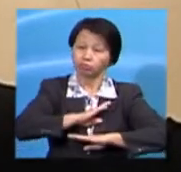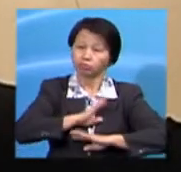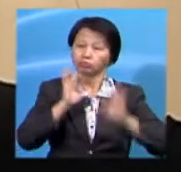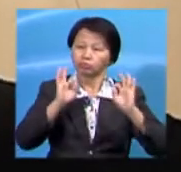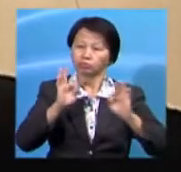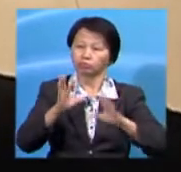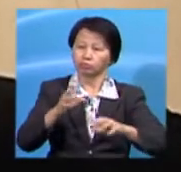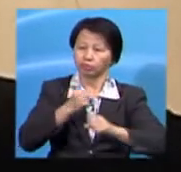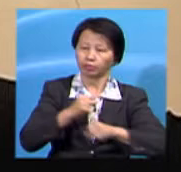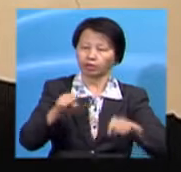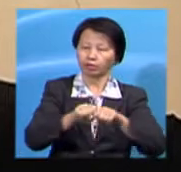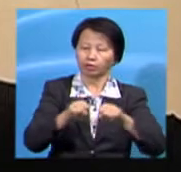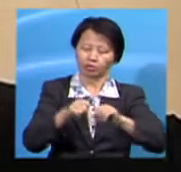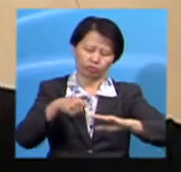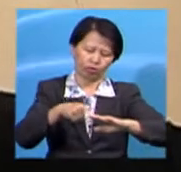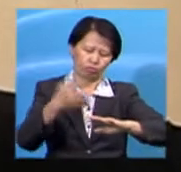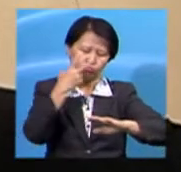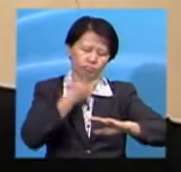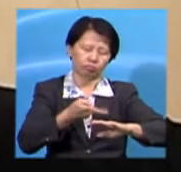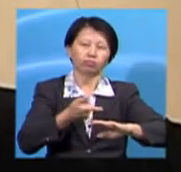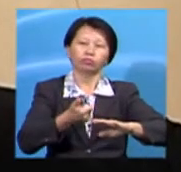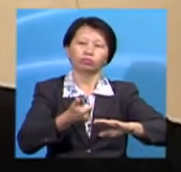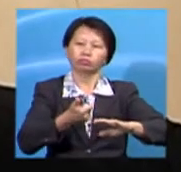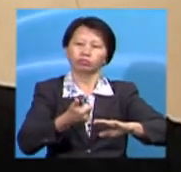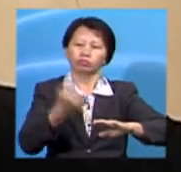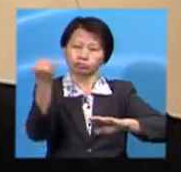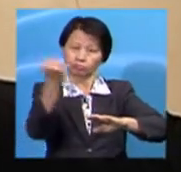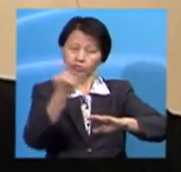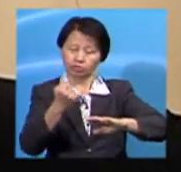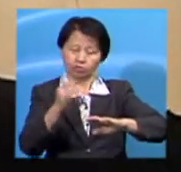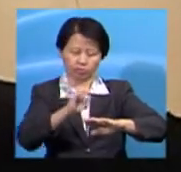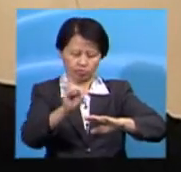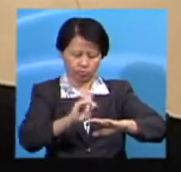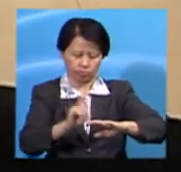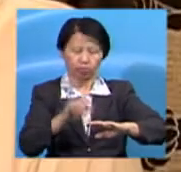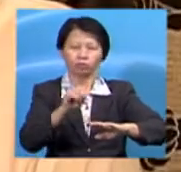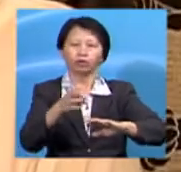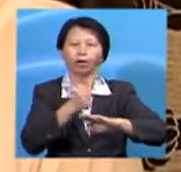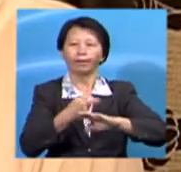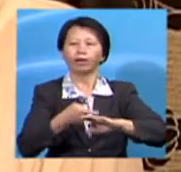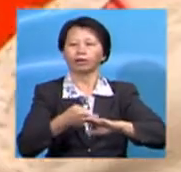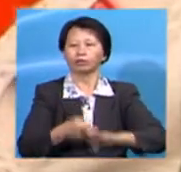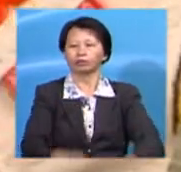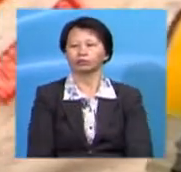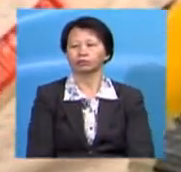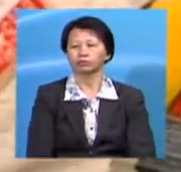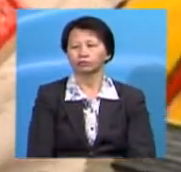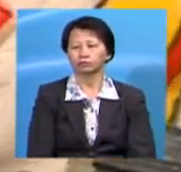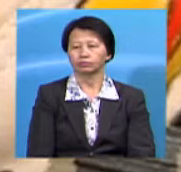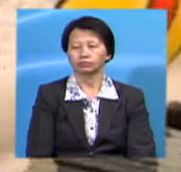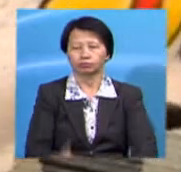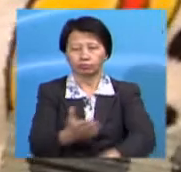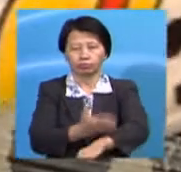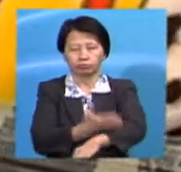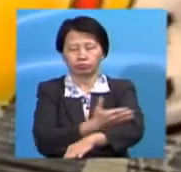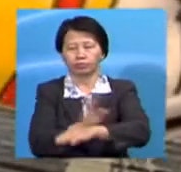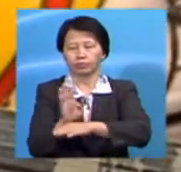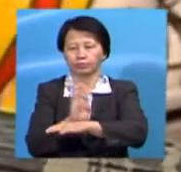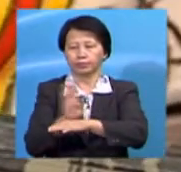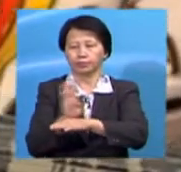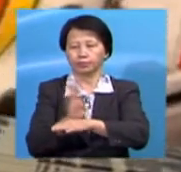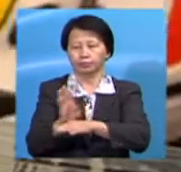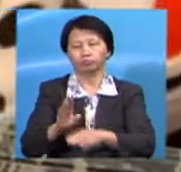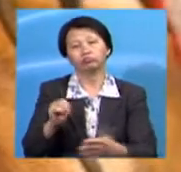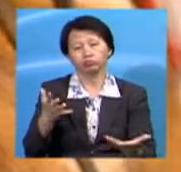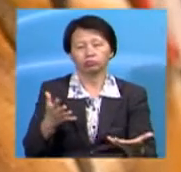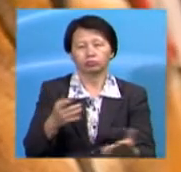Bila dapat macam ni, tengok design dia apa yang kita nak, boleh dapat kan. Untuk kembangkan lagi perniagaan ni,